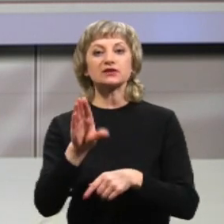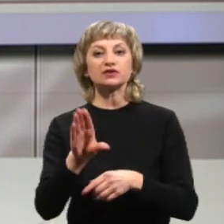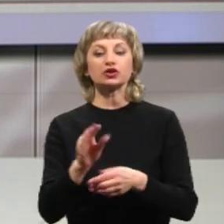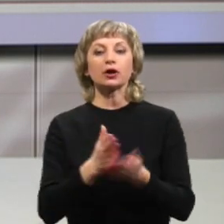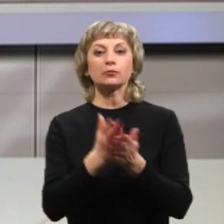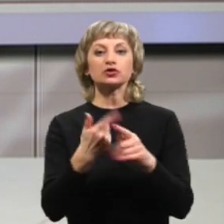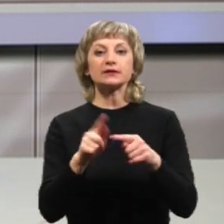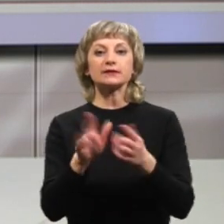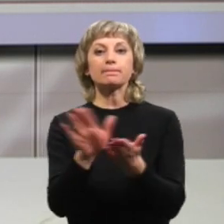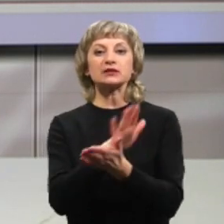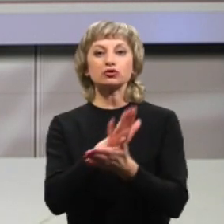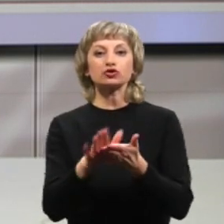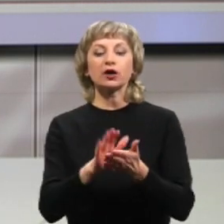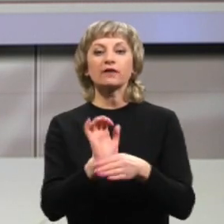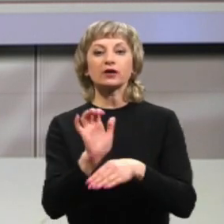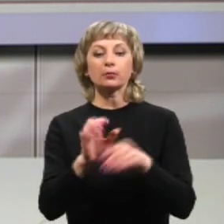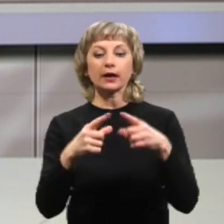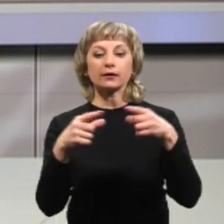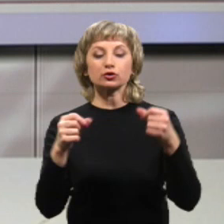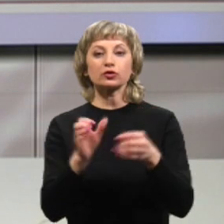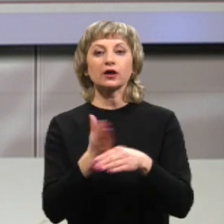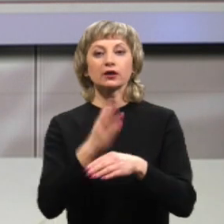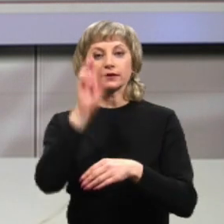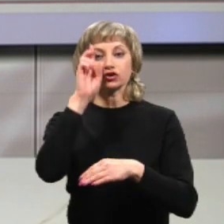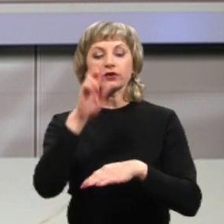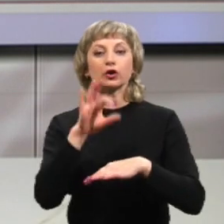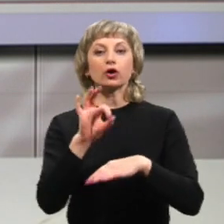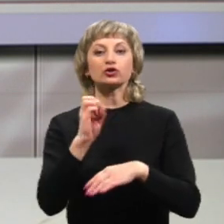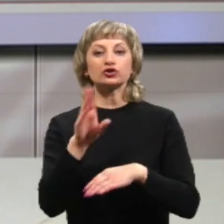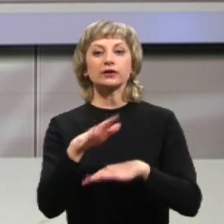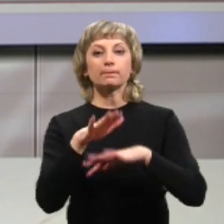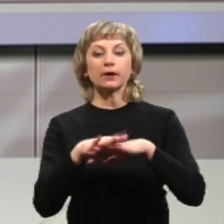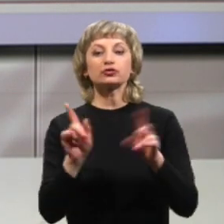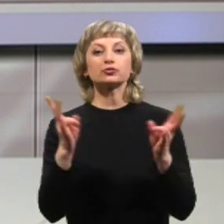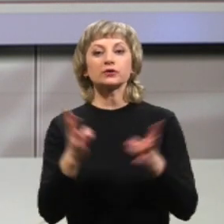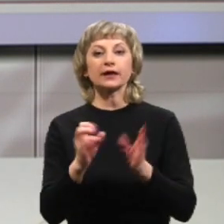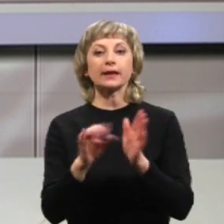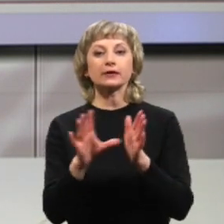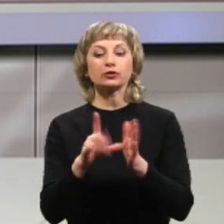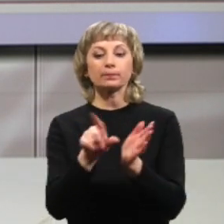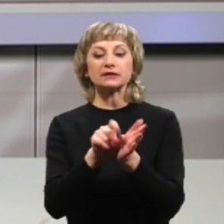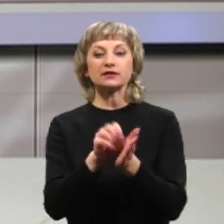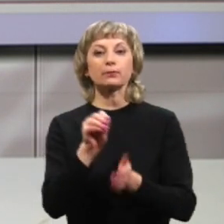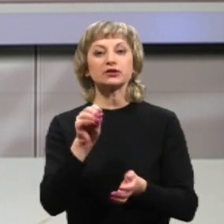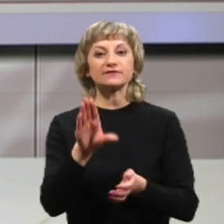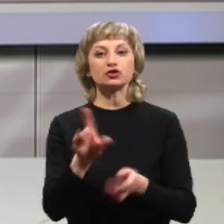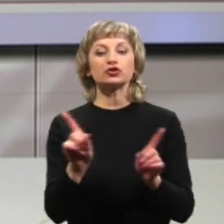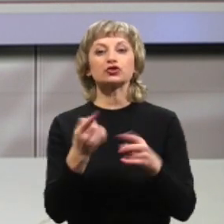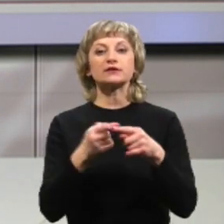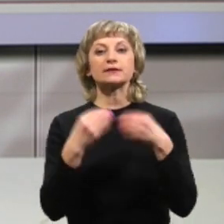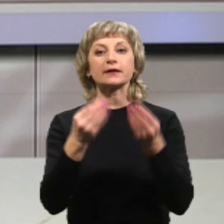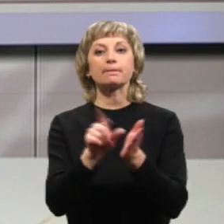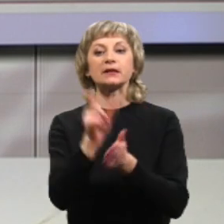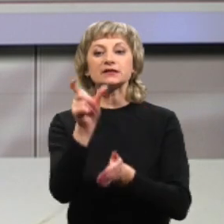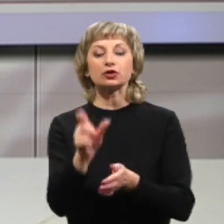Послуга ця безкоштовна, а виробництвом карток займається Державний Ощадбанк. Що потрібно, аби отримати електронне пенсійне посвідчення і що це дає